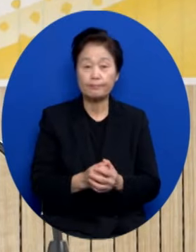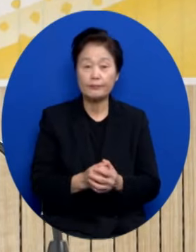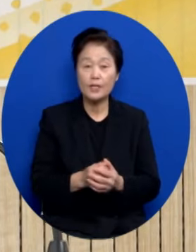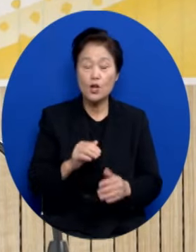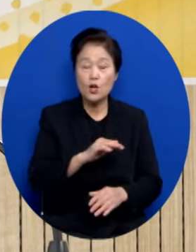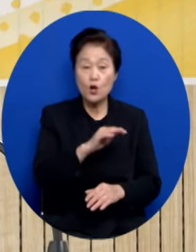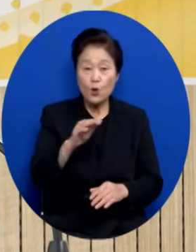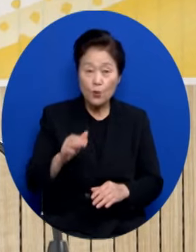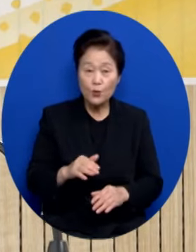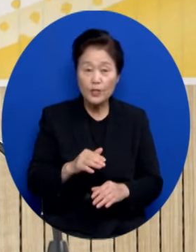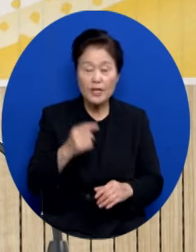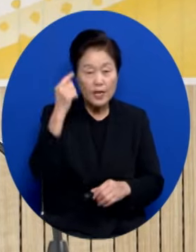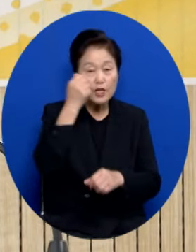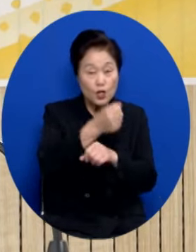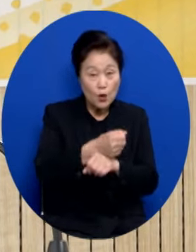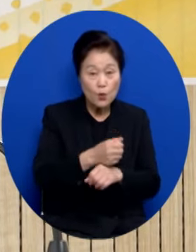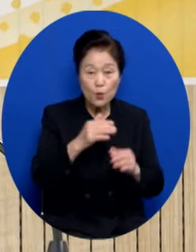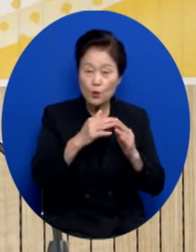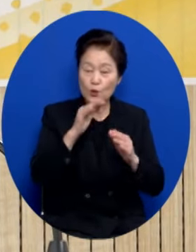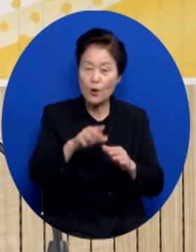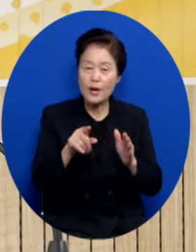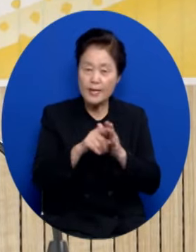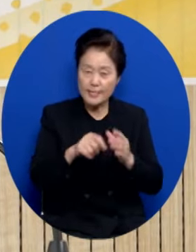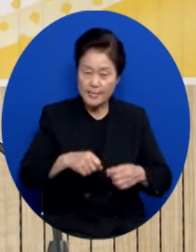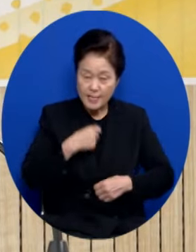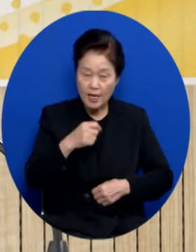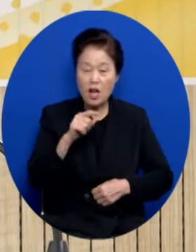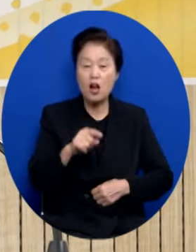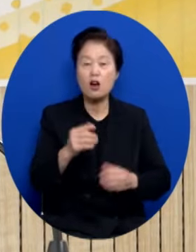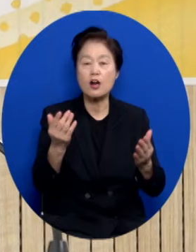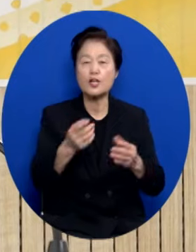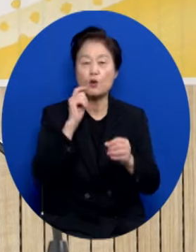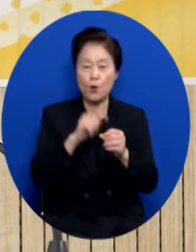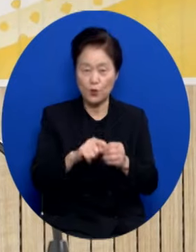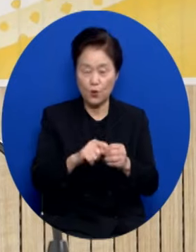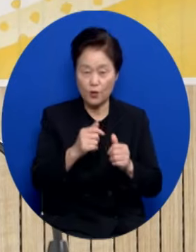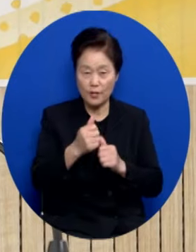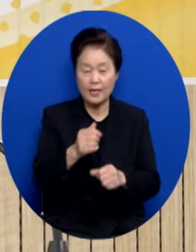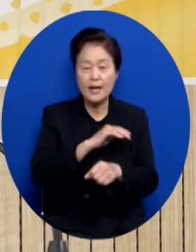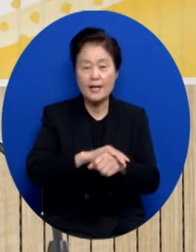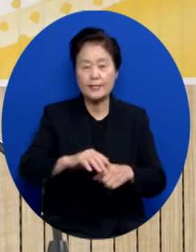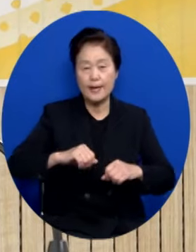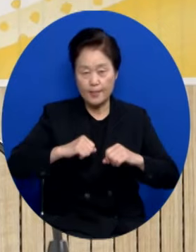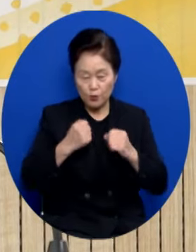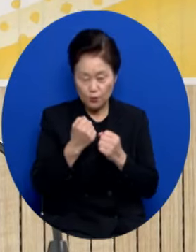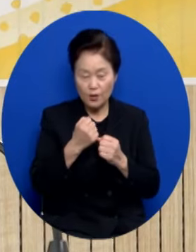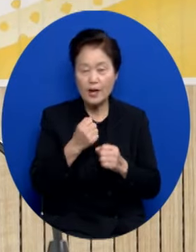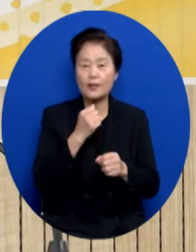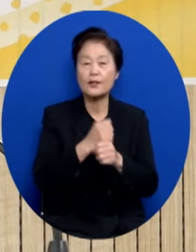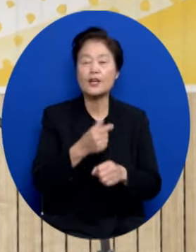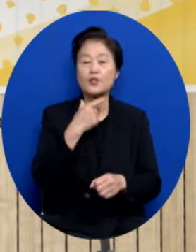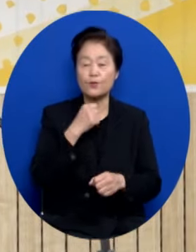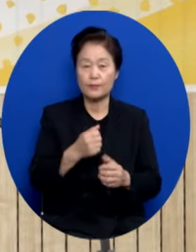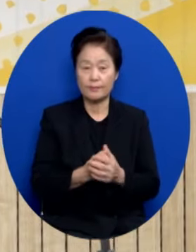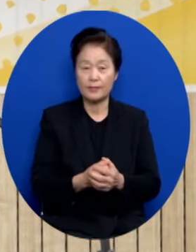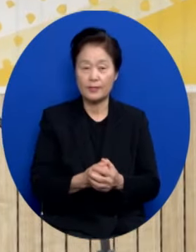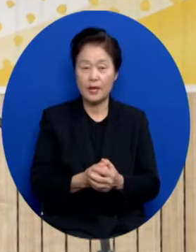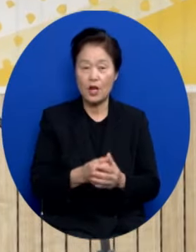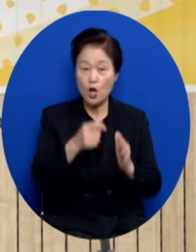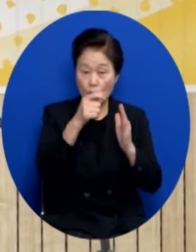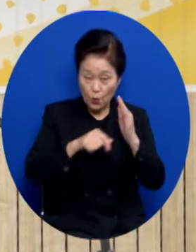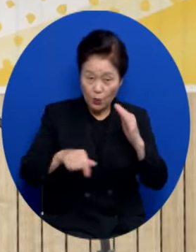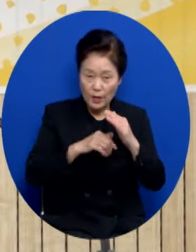우리 연구소가 신실하게 그 목적을 따라서 잘 수행하도록 그렇게 하겠습니다. 우리 교단